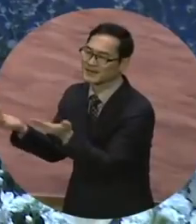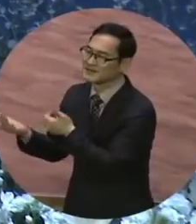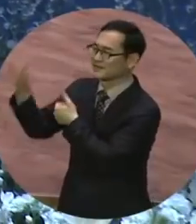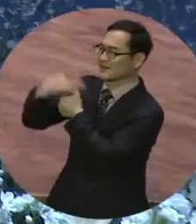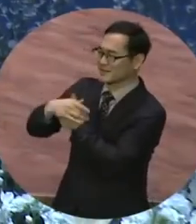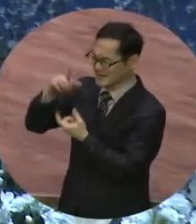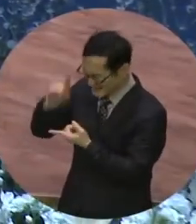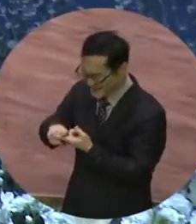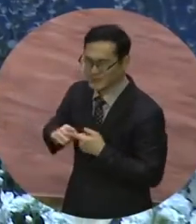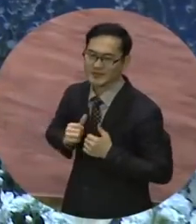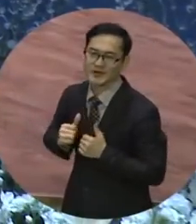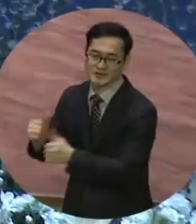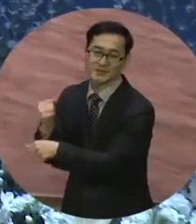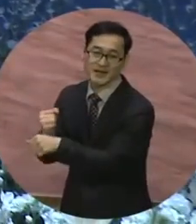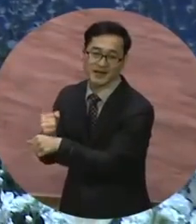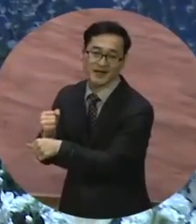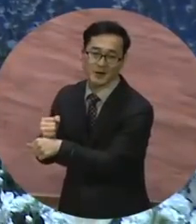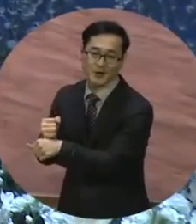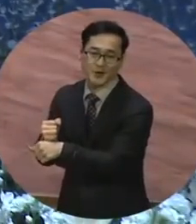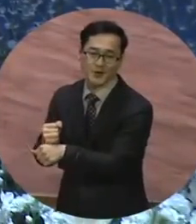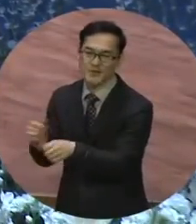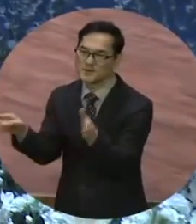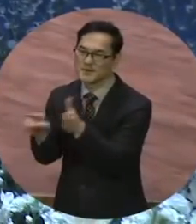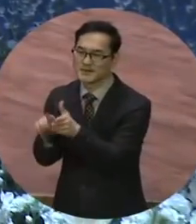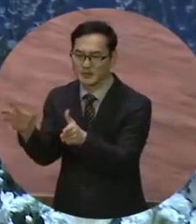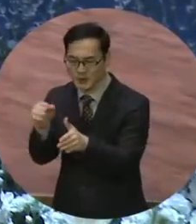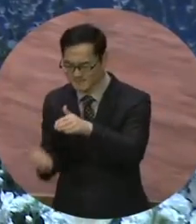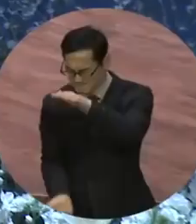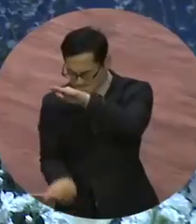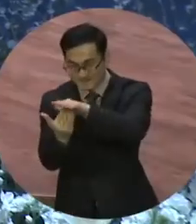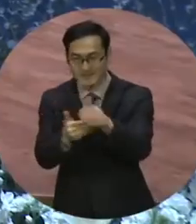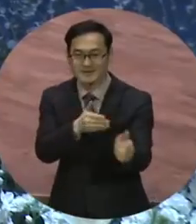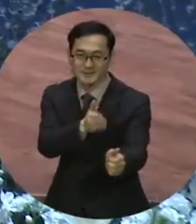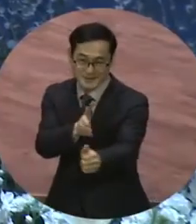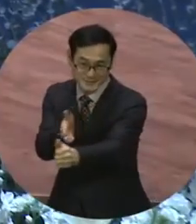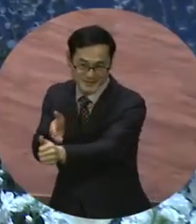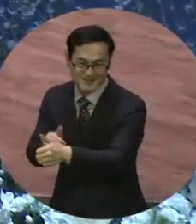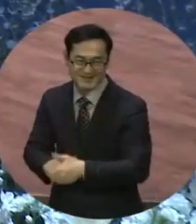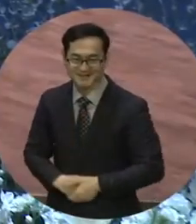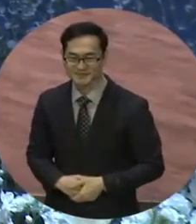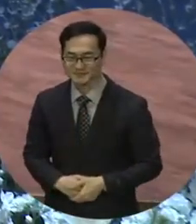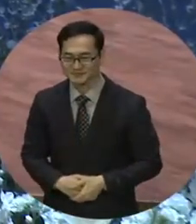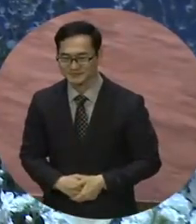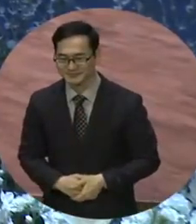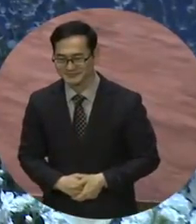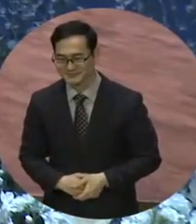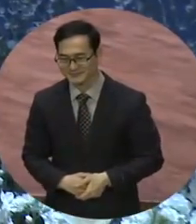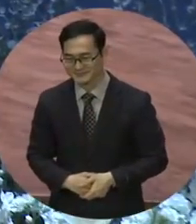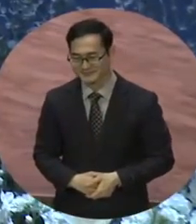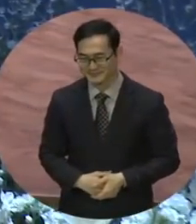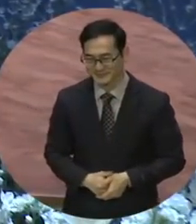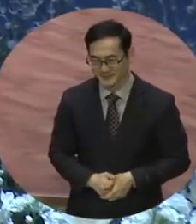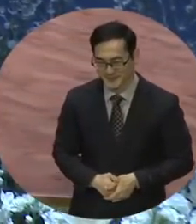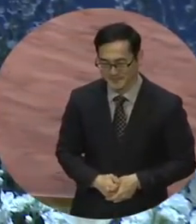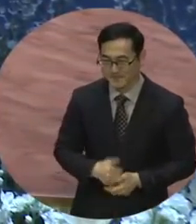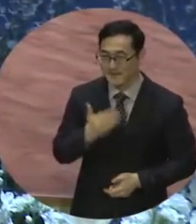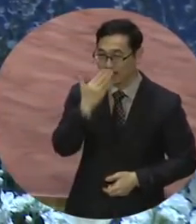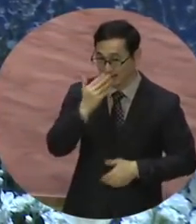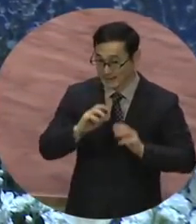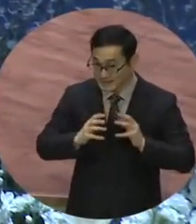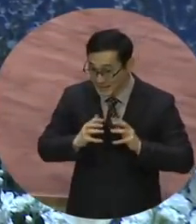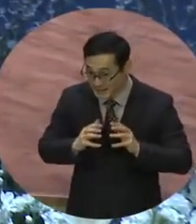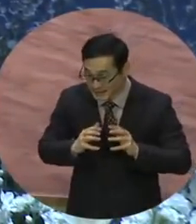감당하는 믿음의 선비들 다 되시기를 제모로 축복합니다. 결론입니다. 이스라엘에